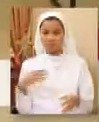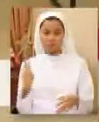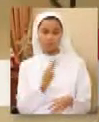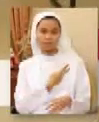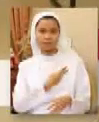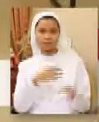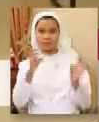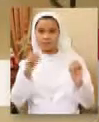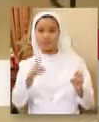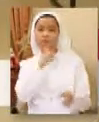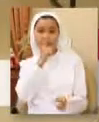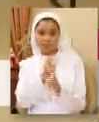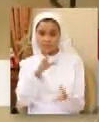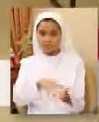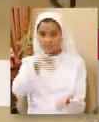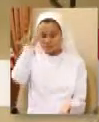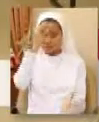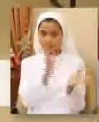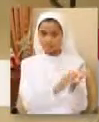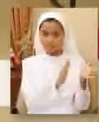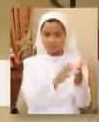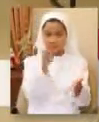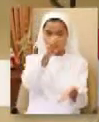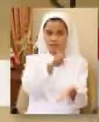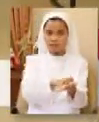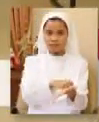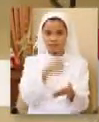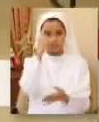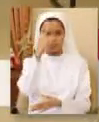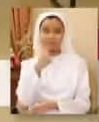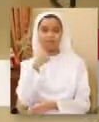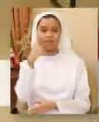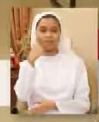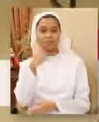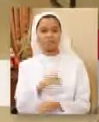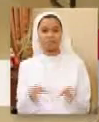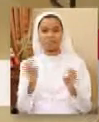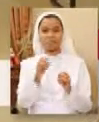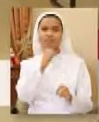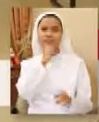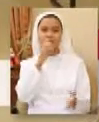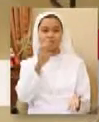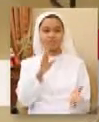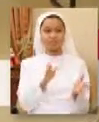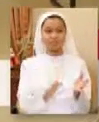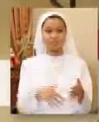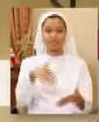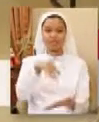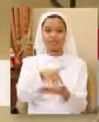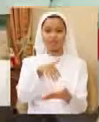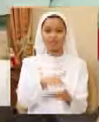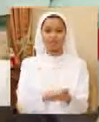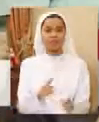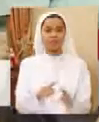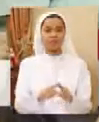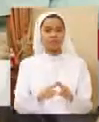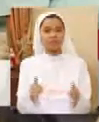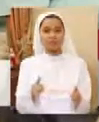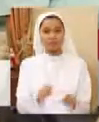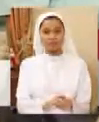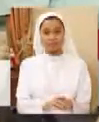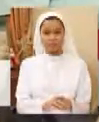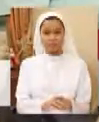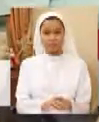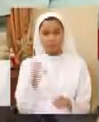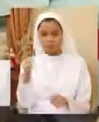schooling for sign language. Pero natututo kami sa kanila. Ah, wala kayong formal studies? Opo. Wala. Pero hindi, sino ba naman kasi hindi matututo? Kung ilagay